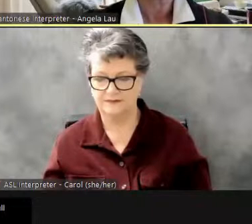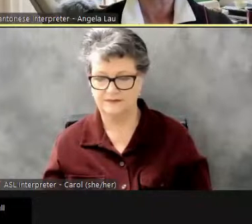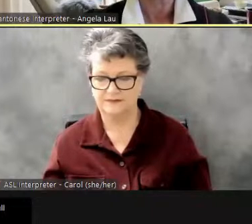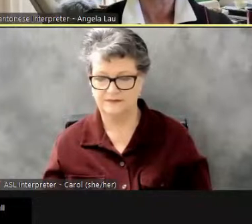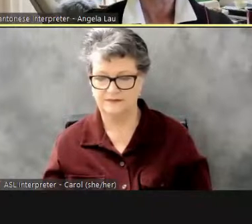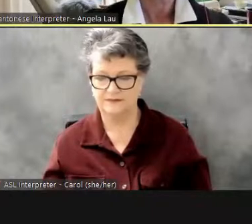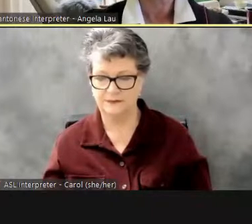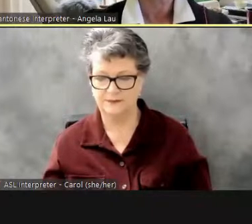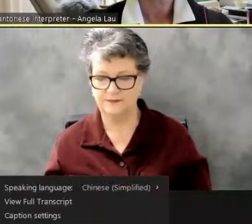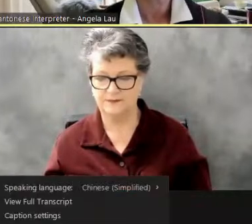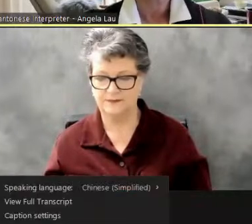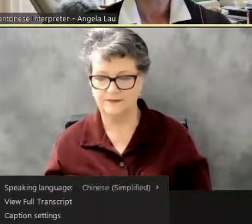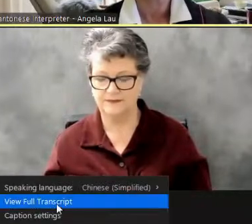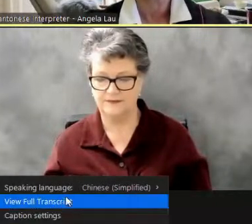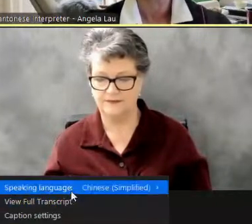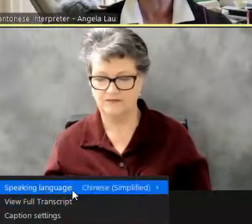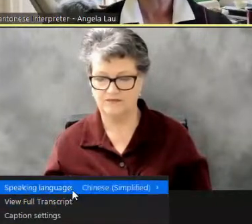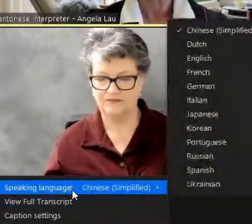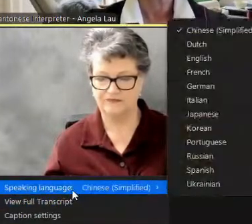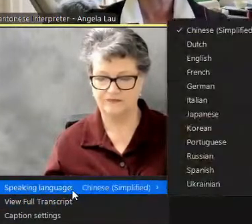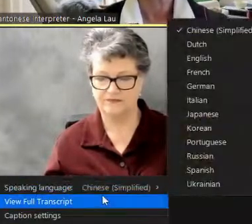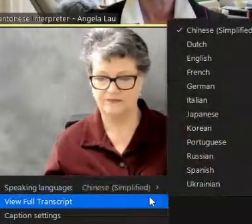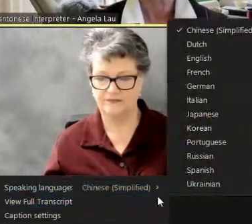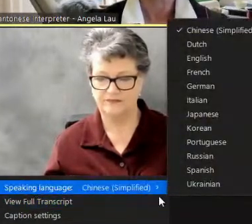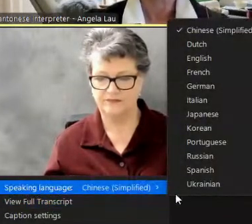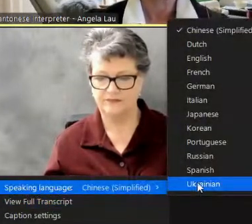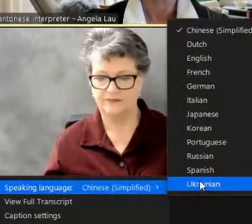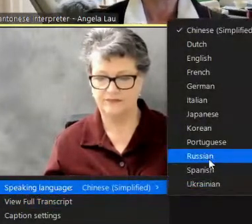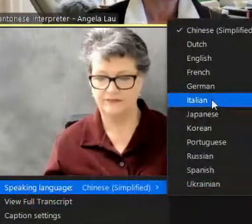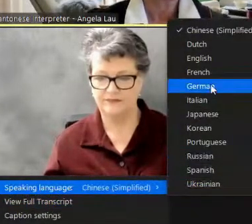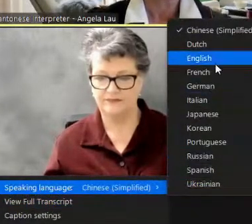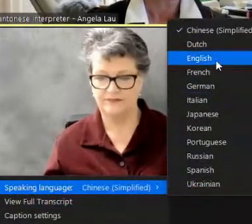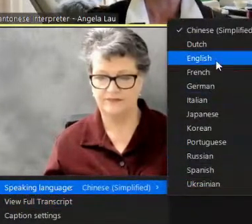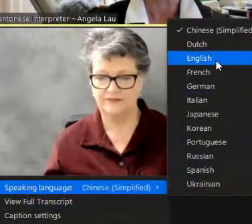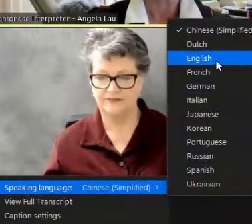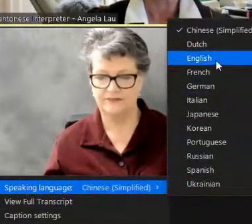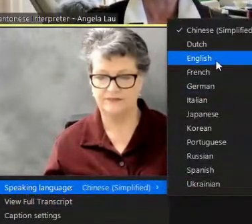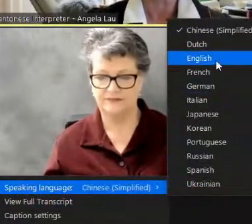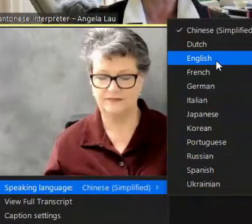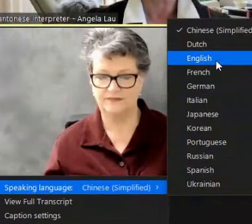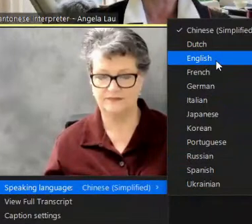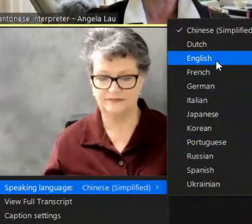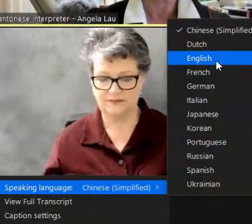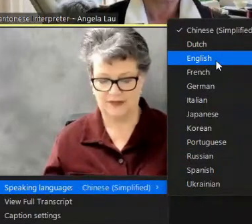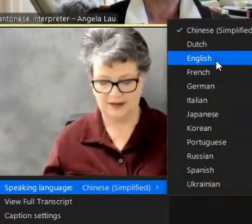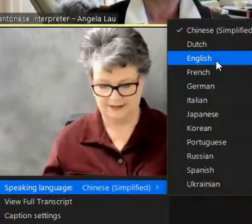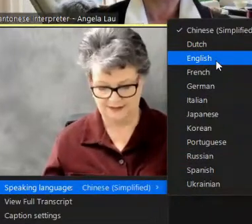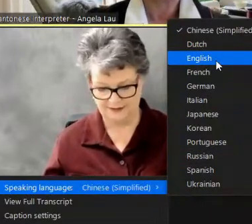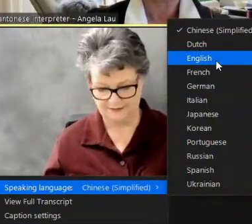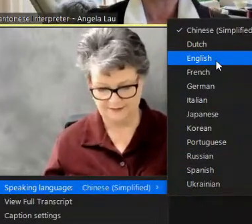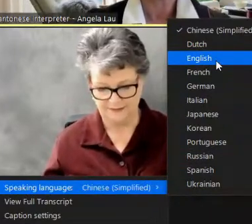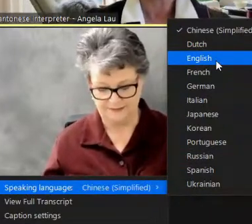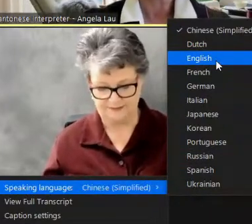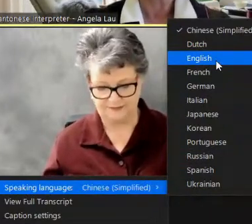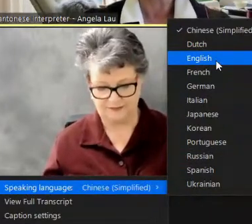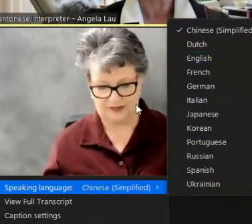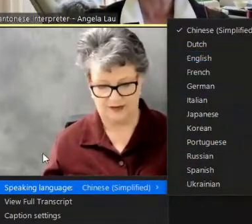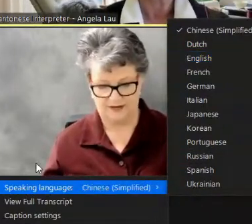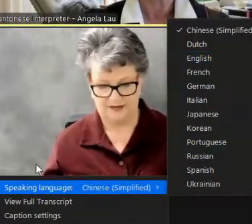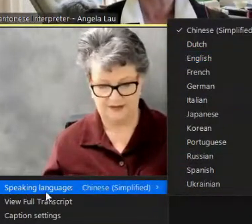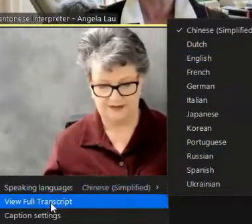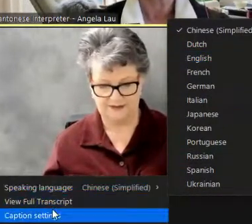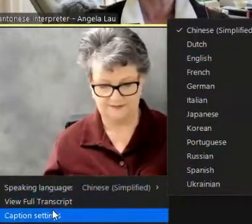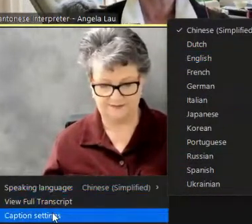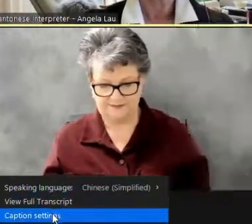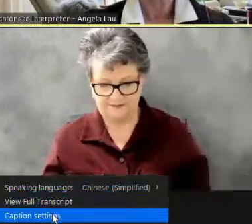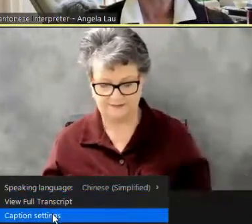件入邊嘅口譯符號。呢個係同時翻譯嘅。你點擊你想聽嘅語言。呢一次會